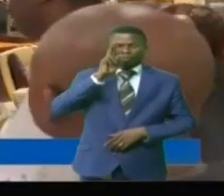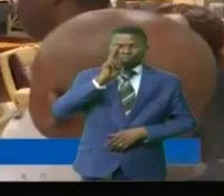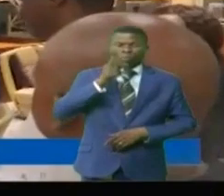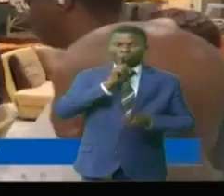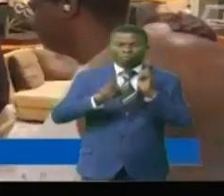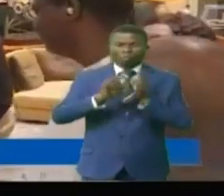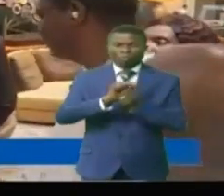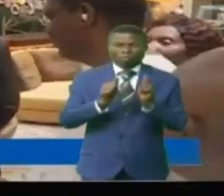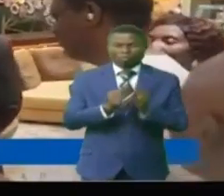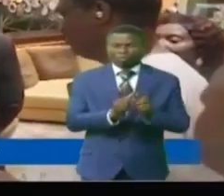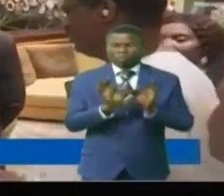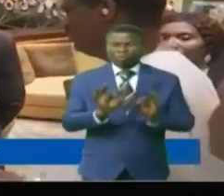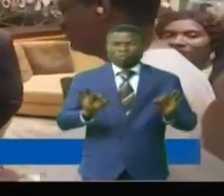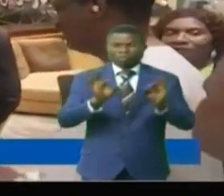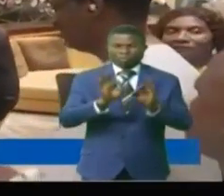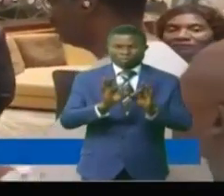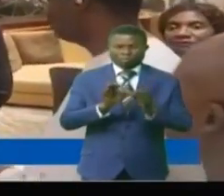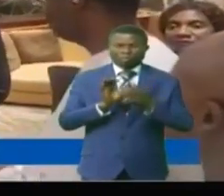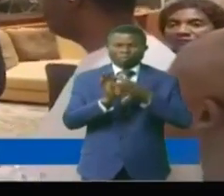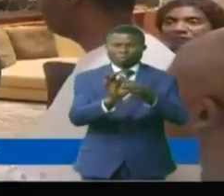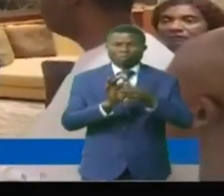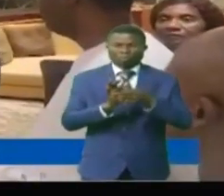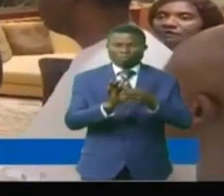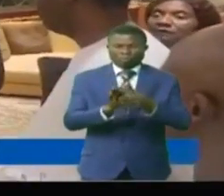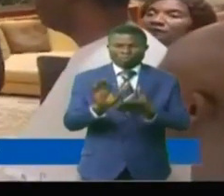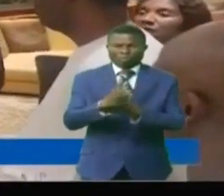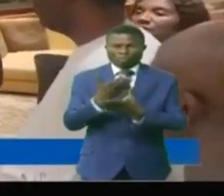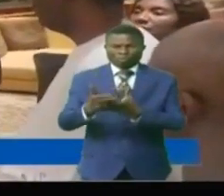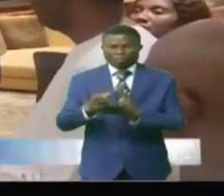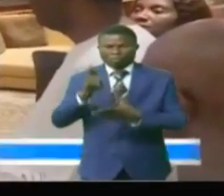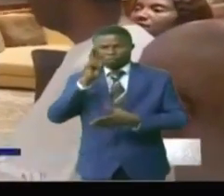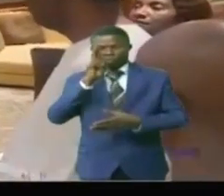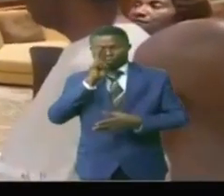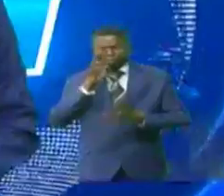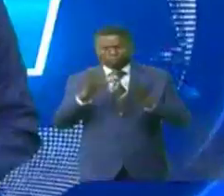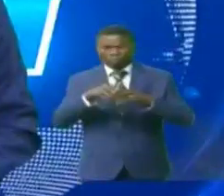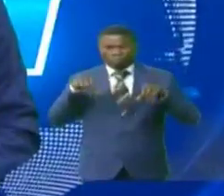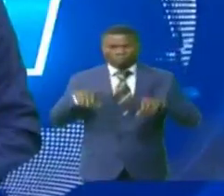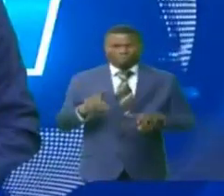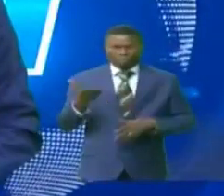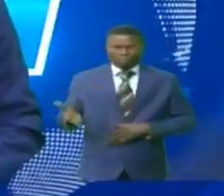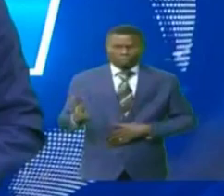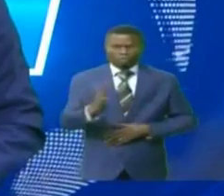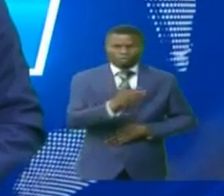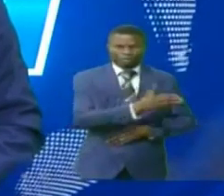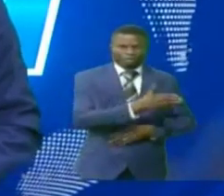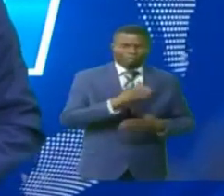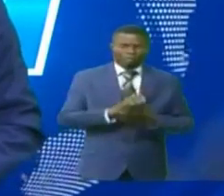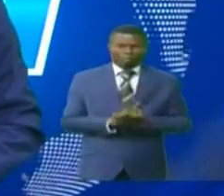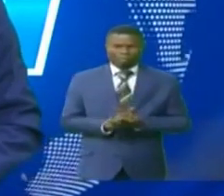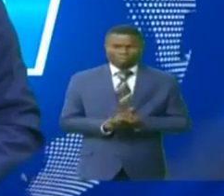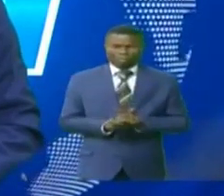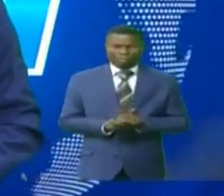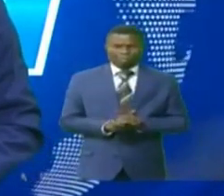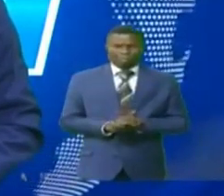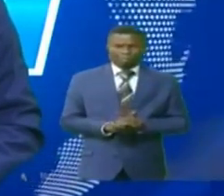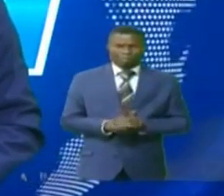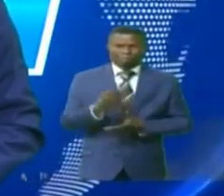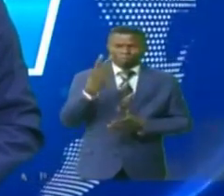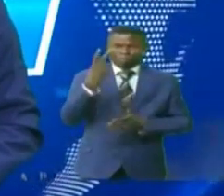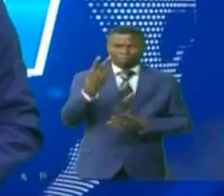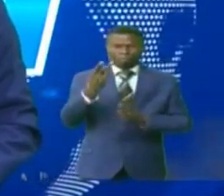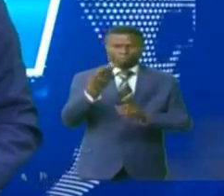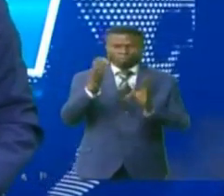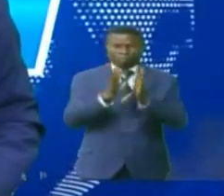sur certains points liés à la coopération entre les deux pays. C'était le 2